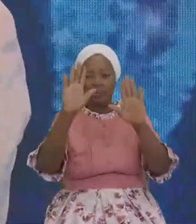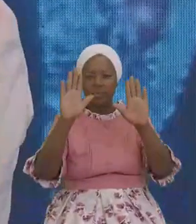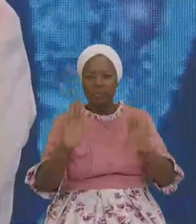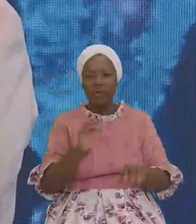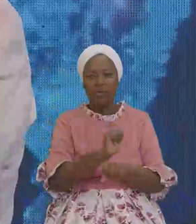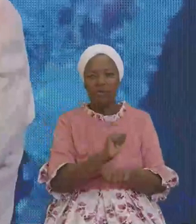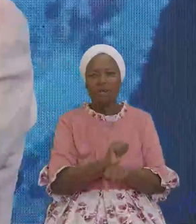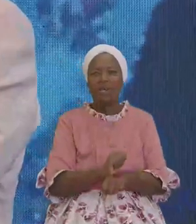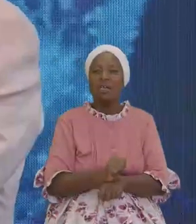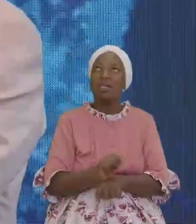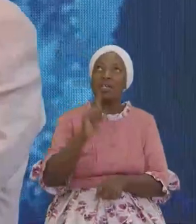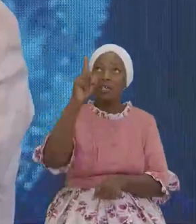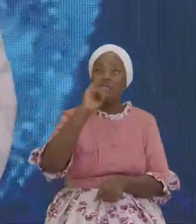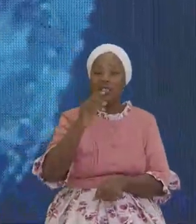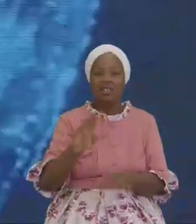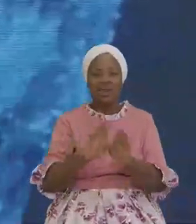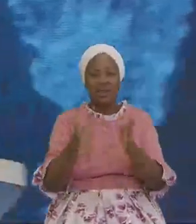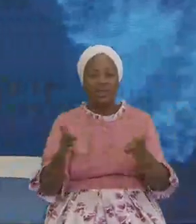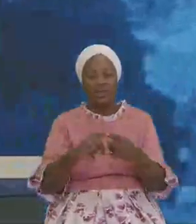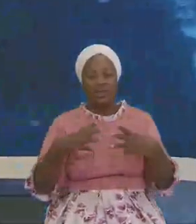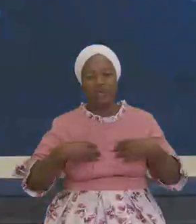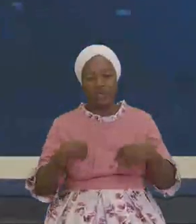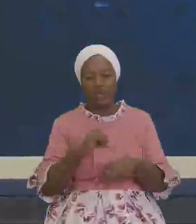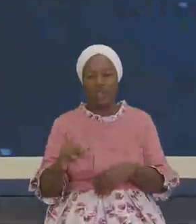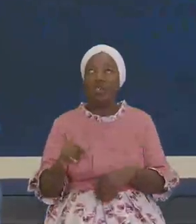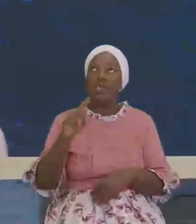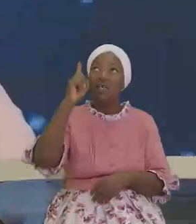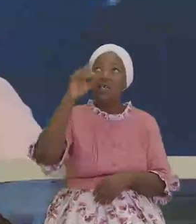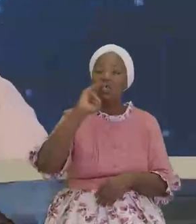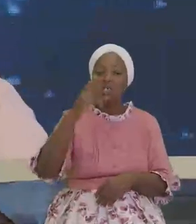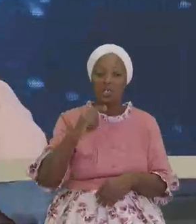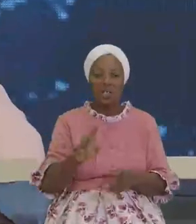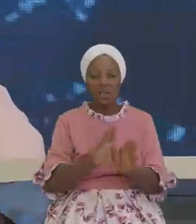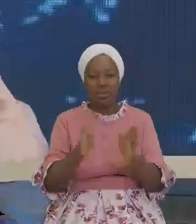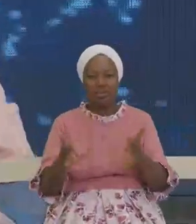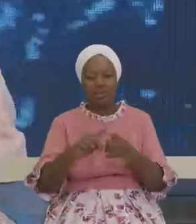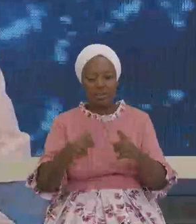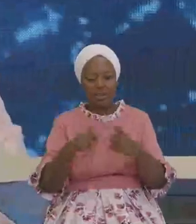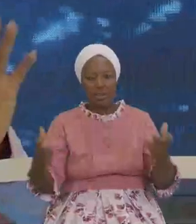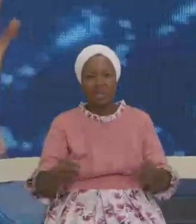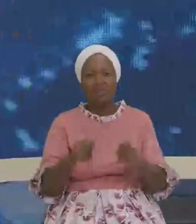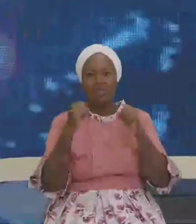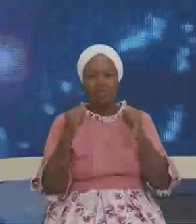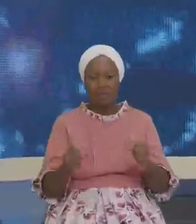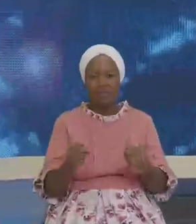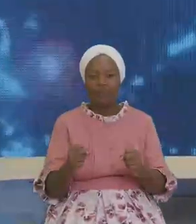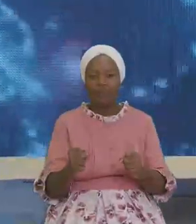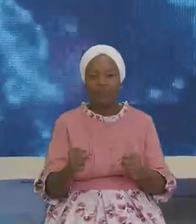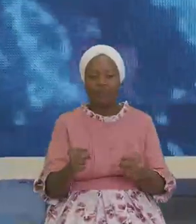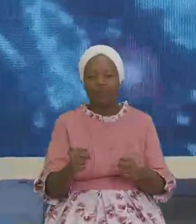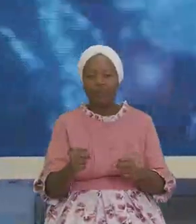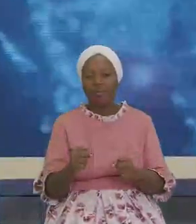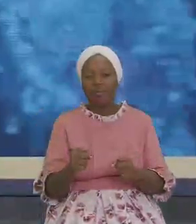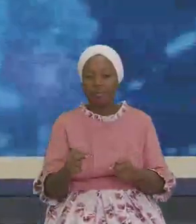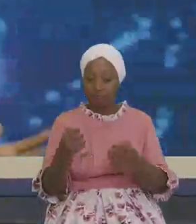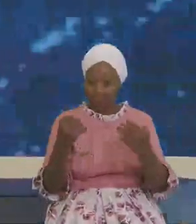Il est la porte des miracles. Il est la porte de la guérison. Il est la porte